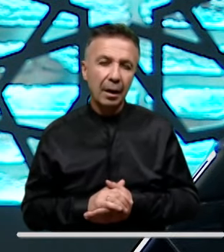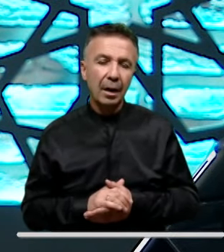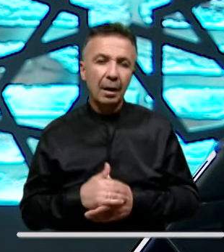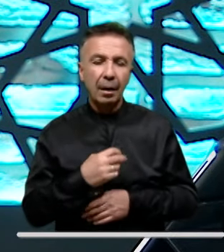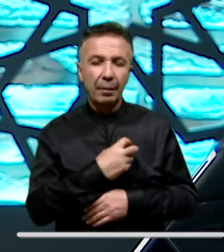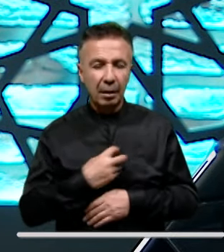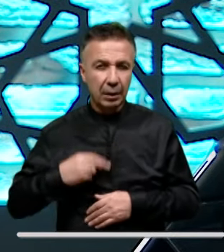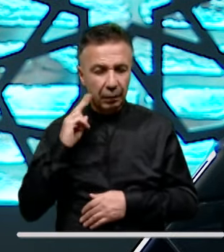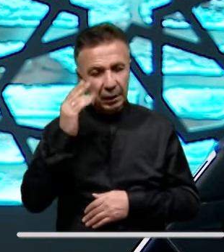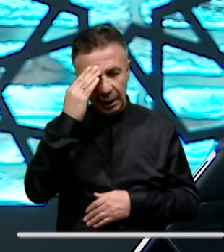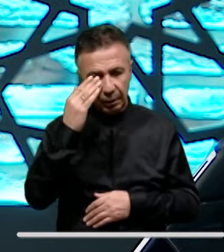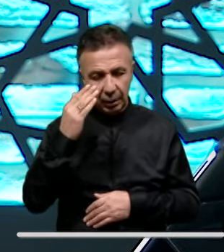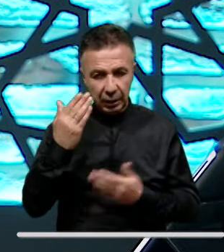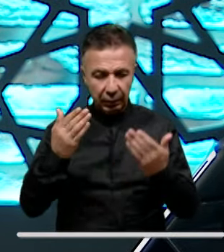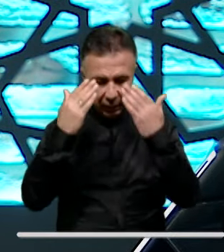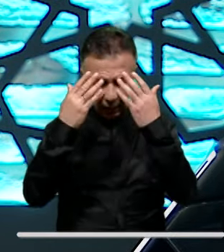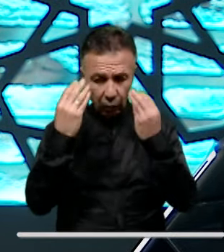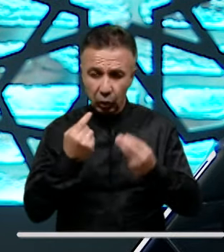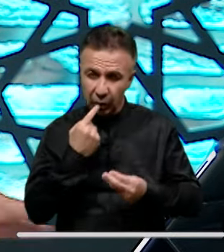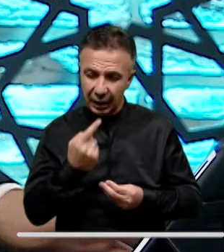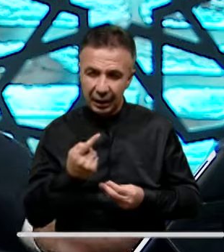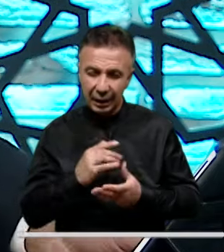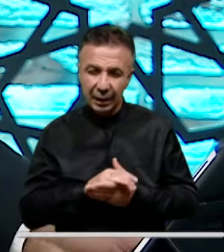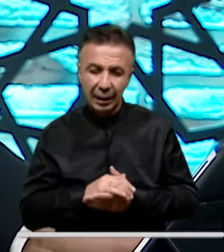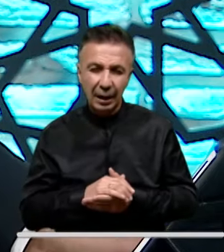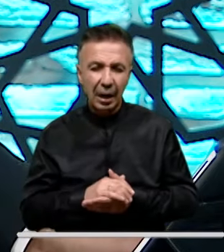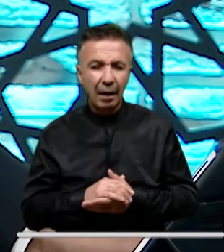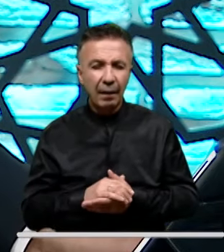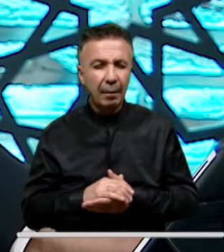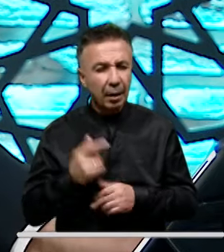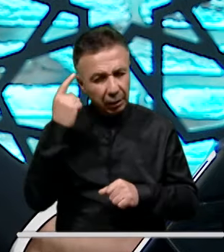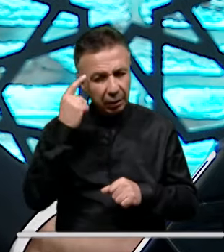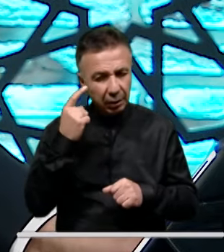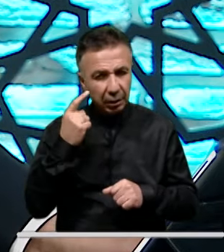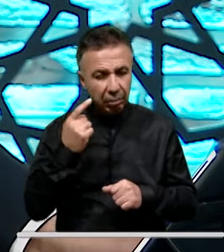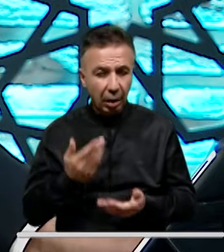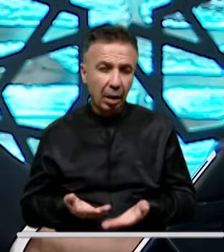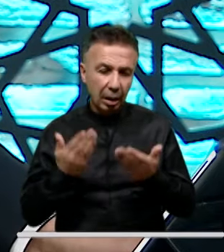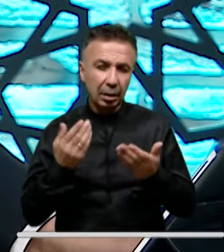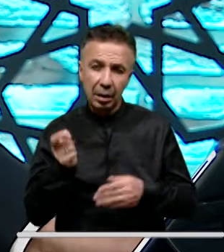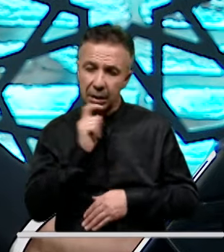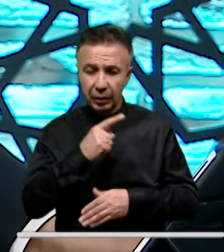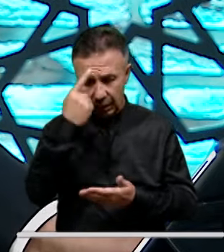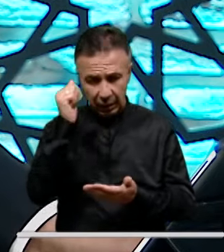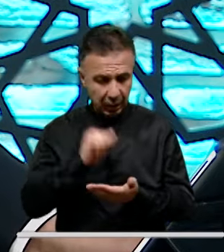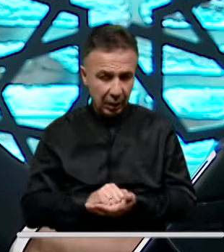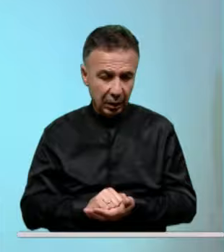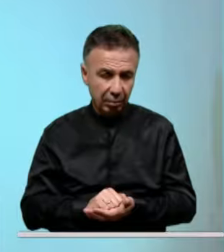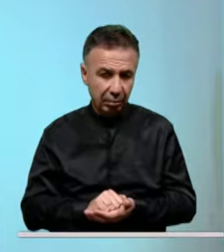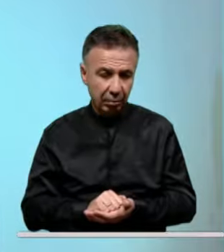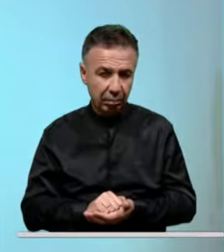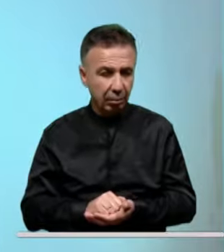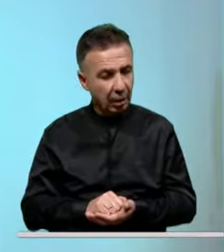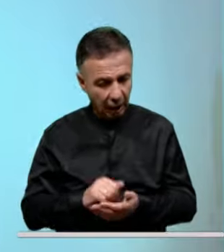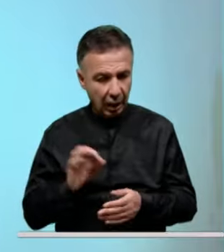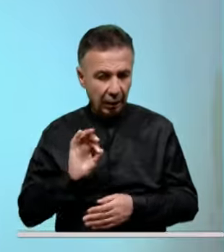ala seyyidina Muhammed dedik. Aklımıza geldi, kalktık hemen. Sehiv gerekir mi? Gerekir. Niye gerekir? Onu da